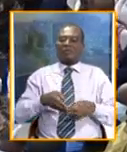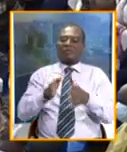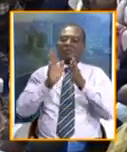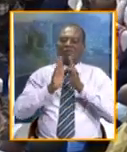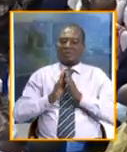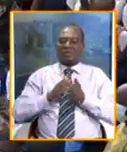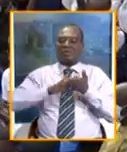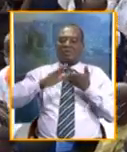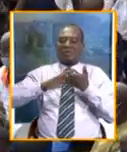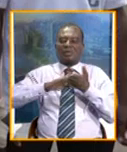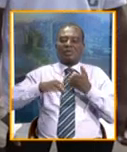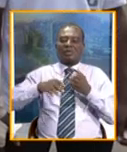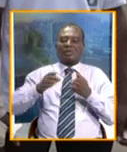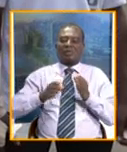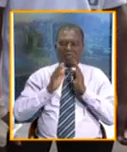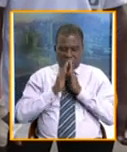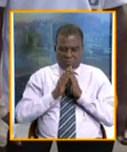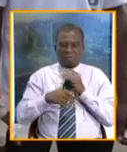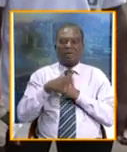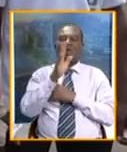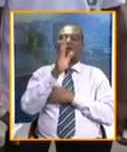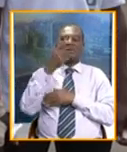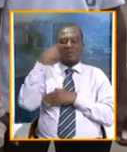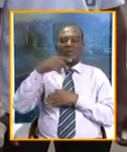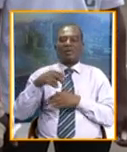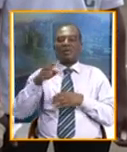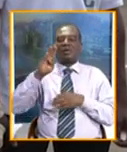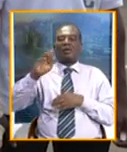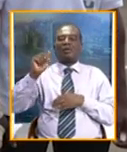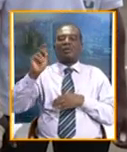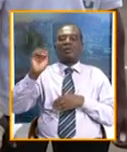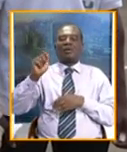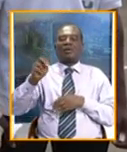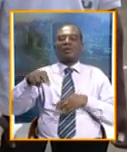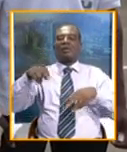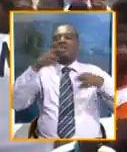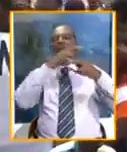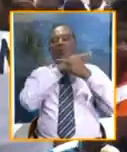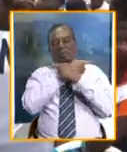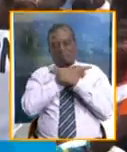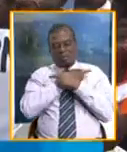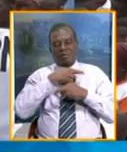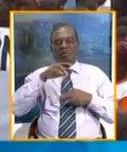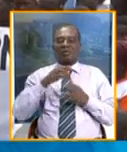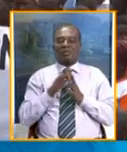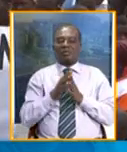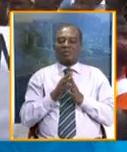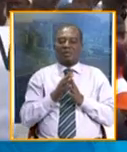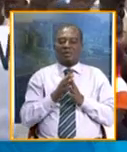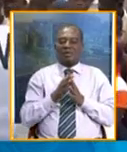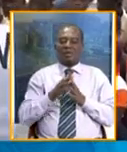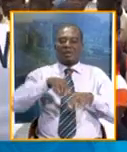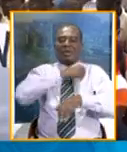pardon, prions Dieu pour que Dieu repose Ahmed à côté de lui. Les autorités locales ont salué